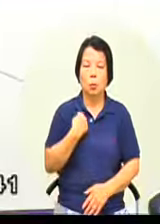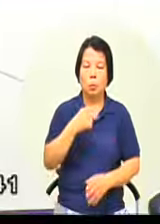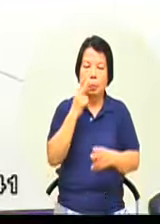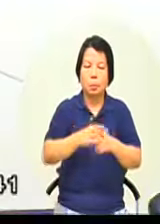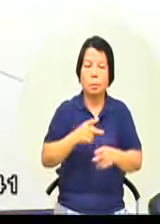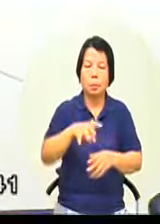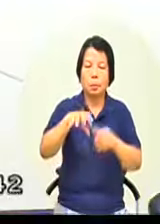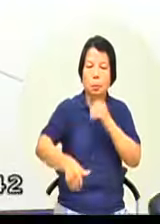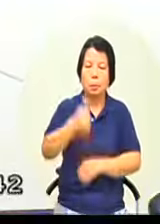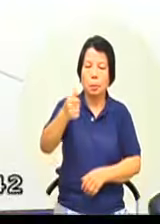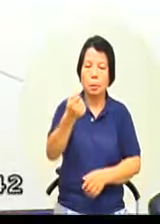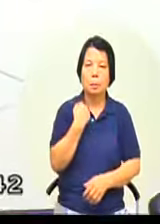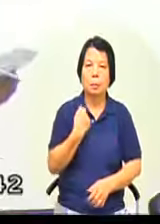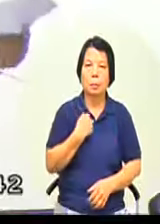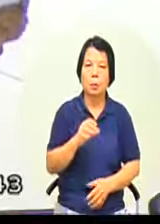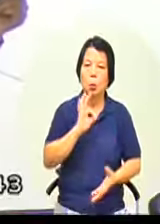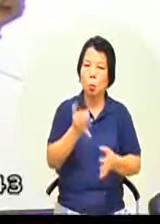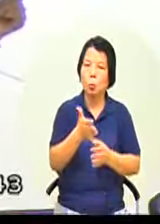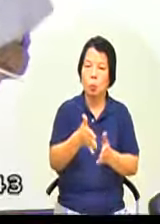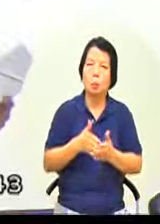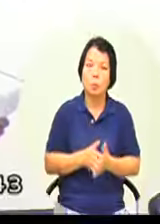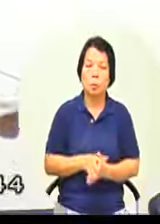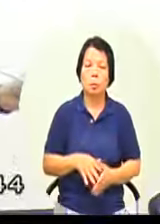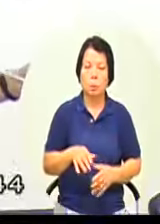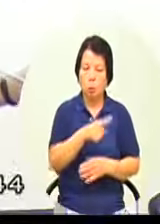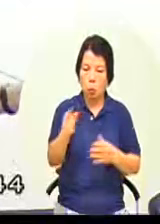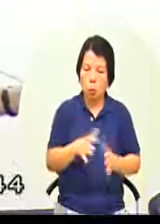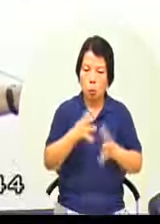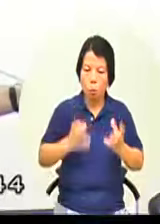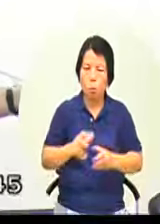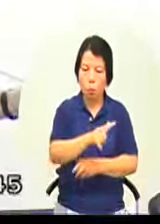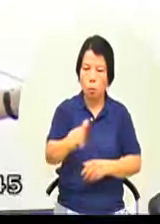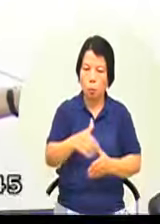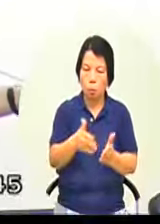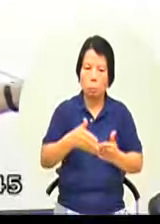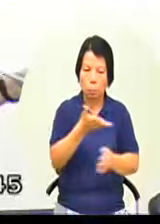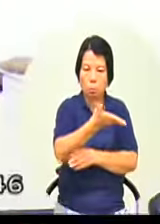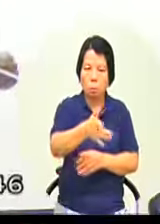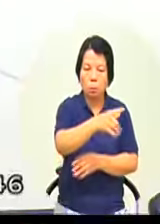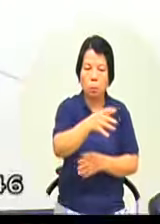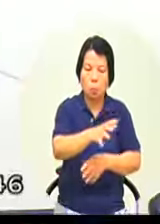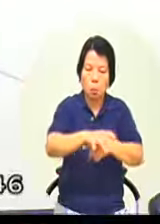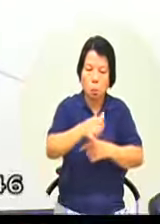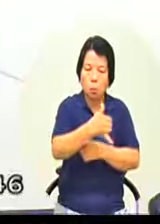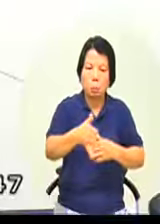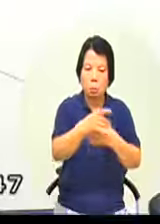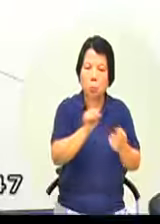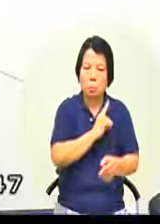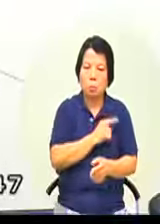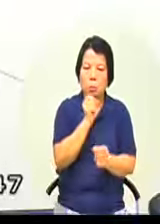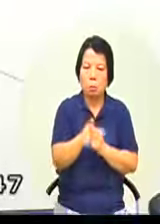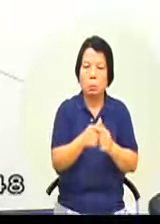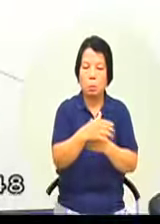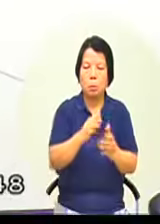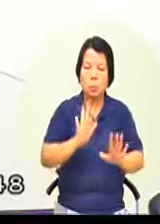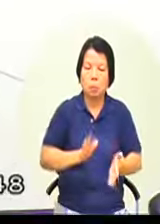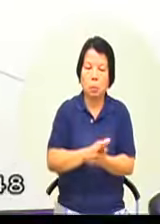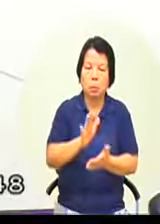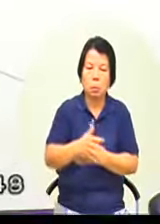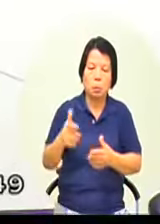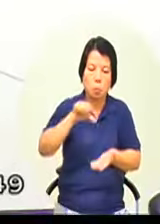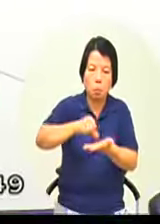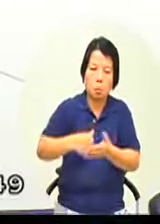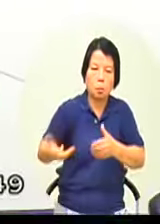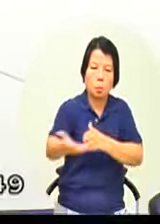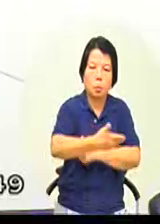局长你也知道、那为什么如果说你完全这些设施要让农民来做的话，可能他们这样的一个收成跟付出、这